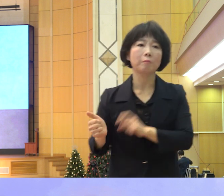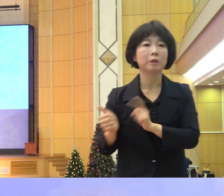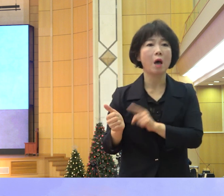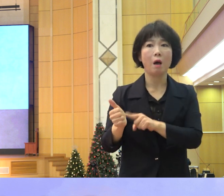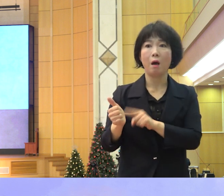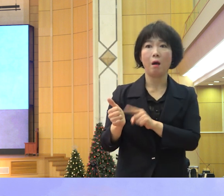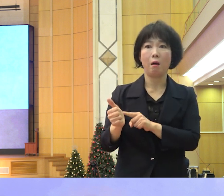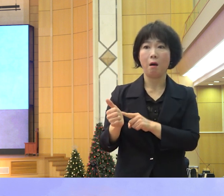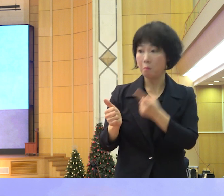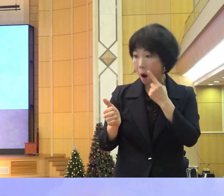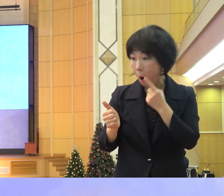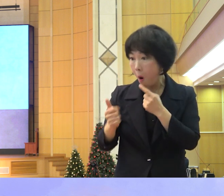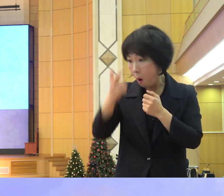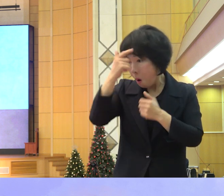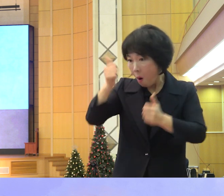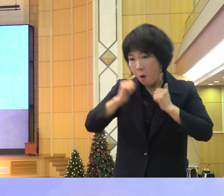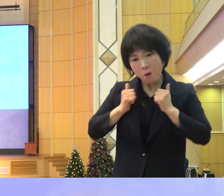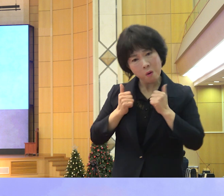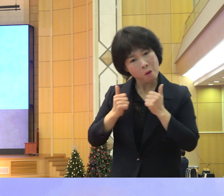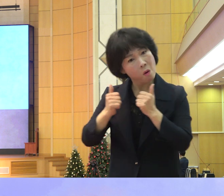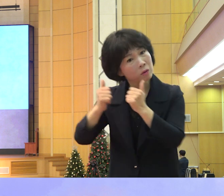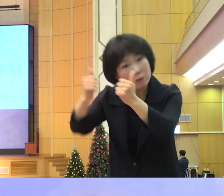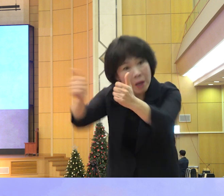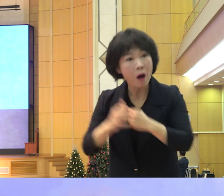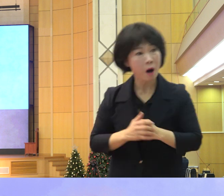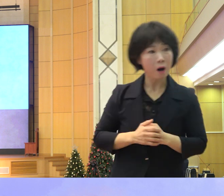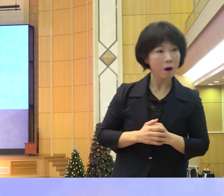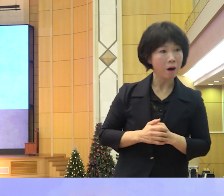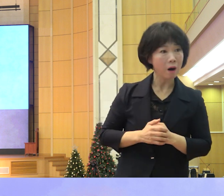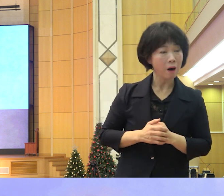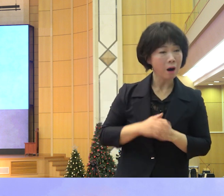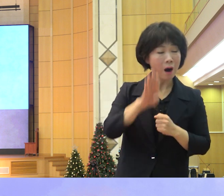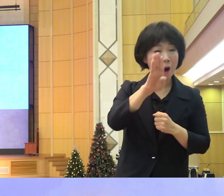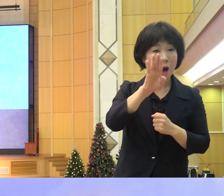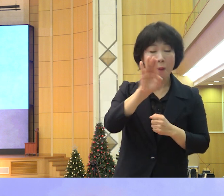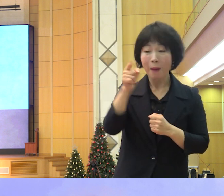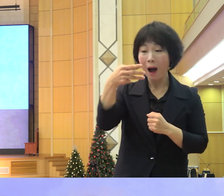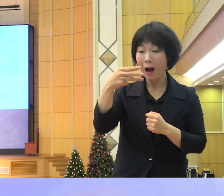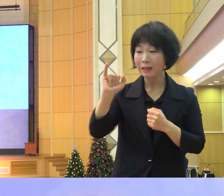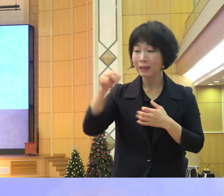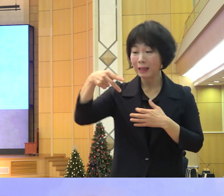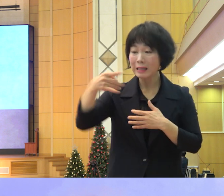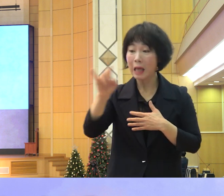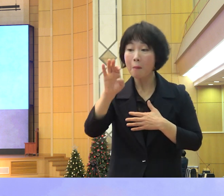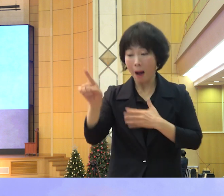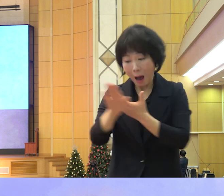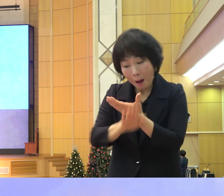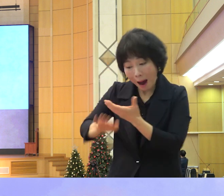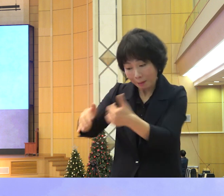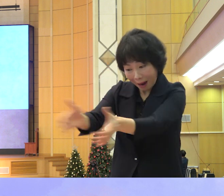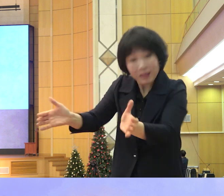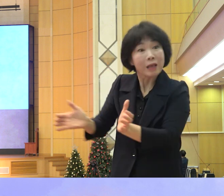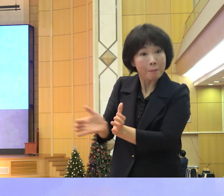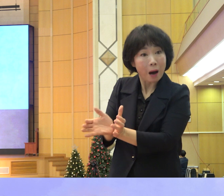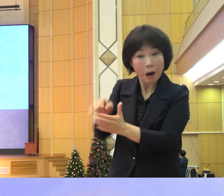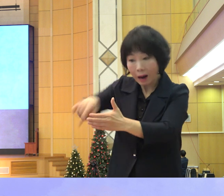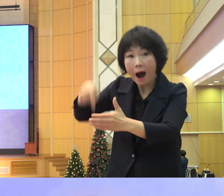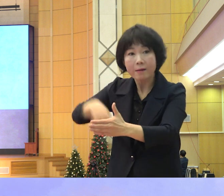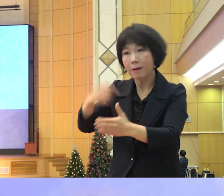신앙인으로서 또 오늘날로 말하면 아주 하나님 말씀을 잘한다고 하는 선생과